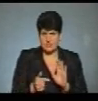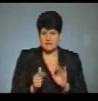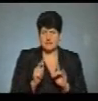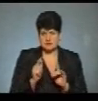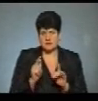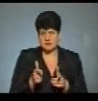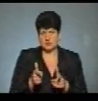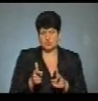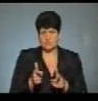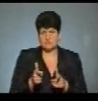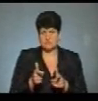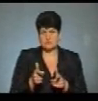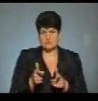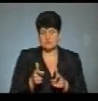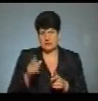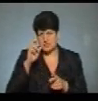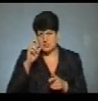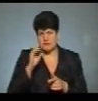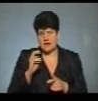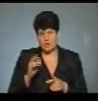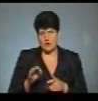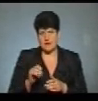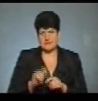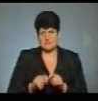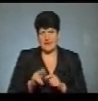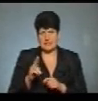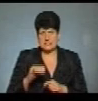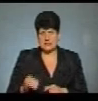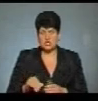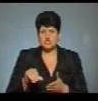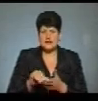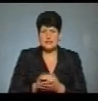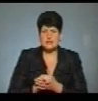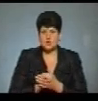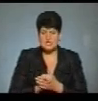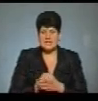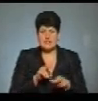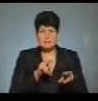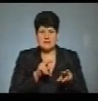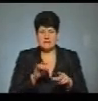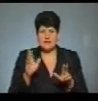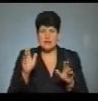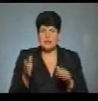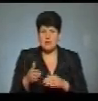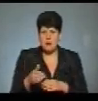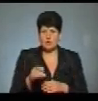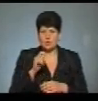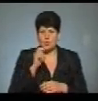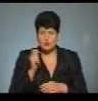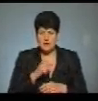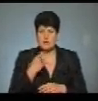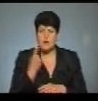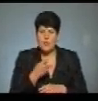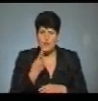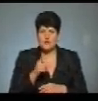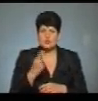такс Державної екологічної інспекції. Член Асоціації мисливців і рибалок України Петро Погліт каже,